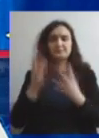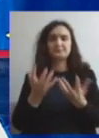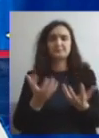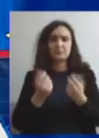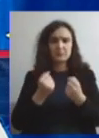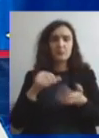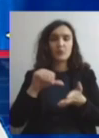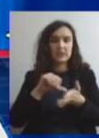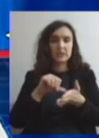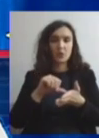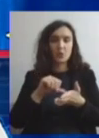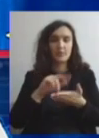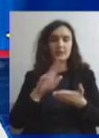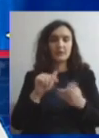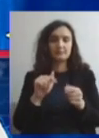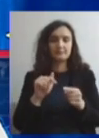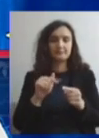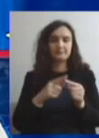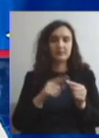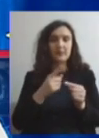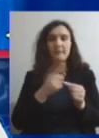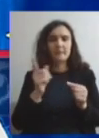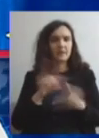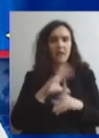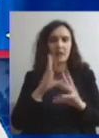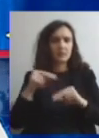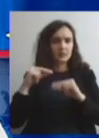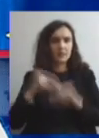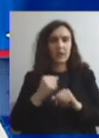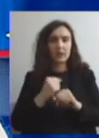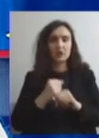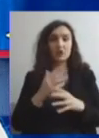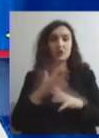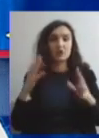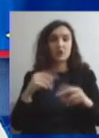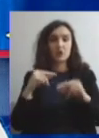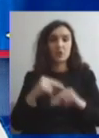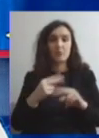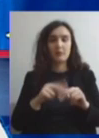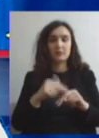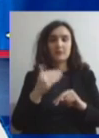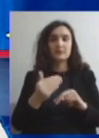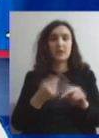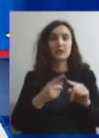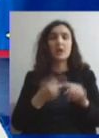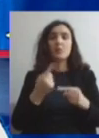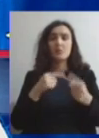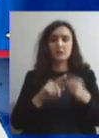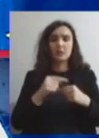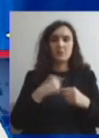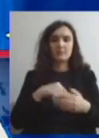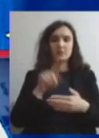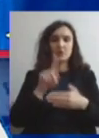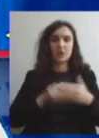და მათ გაწიეს ყველა ძალიან დიდი შრომა ამისათვის. აქედან გამომდინარე მე მჯერა რომ